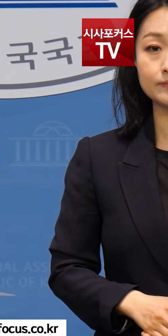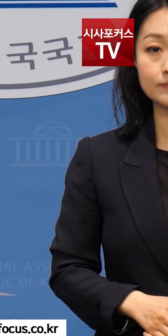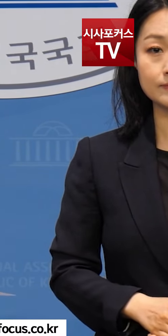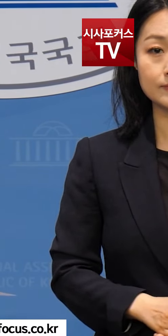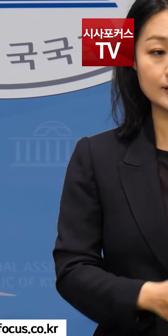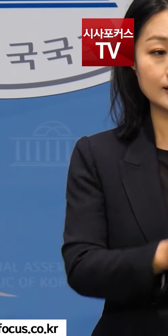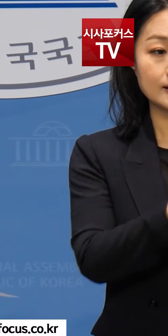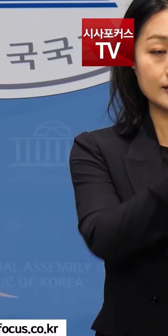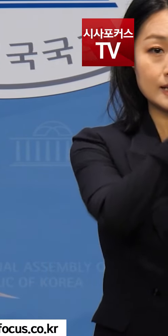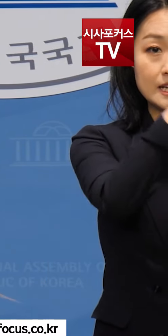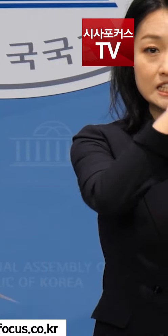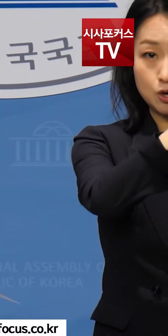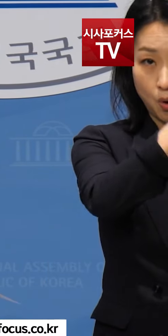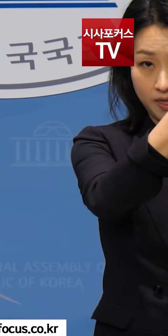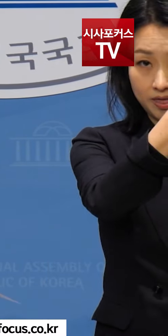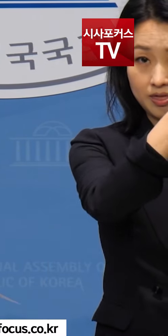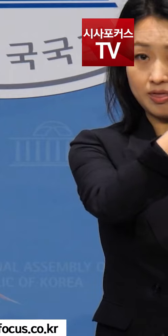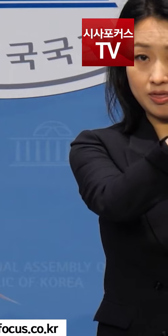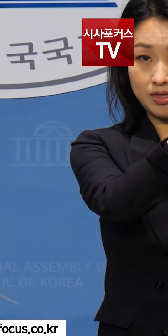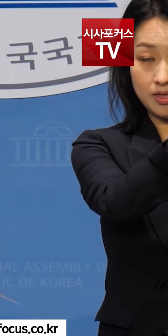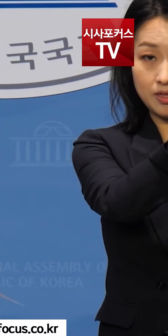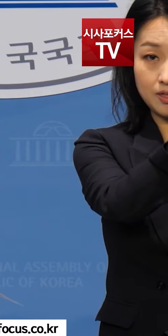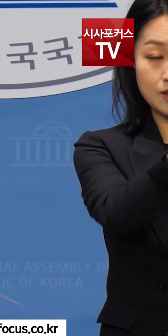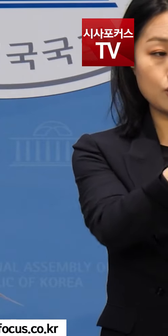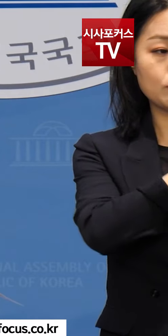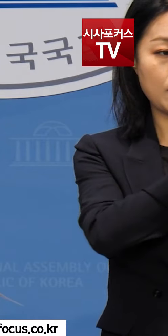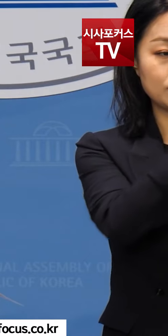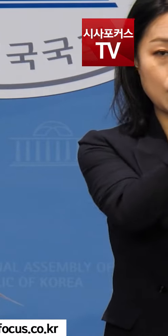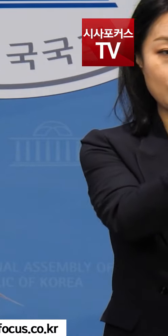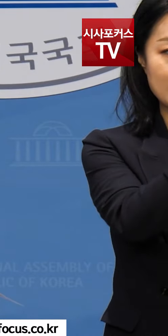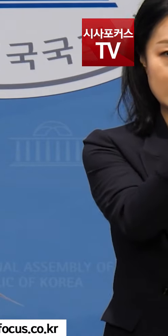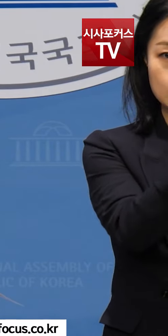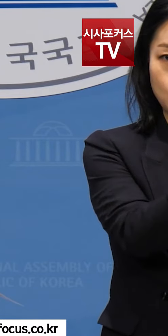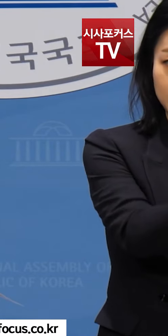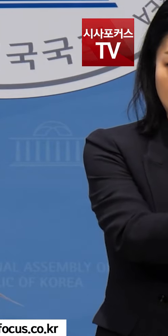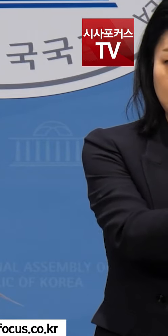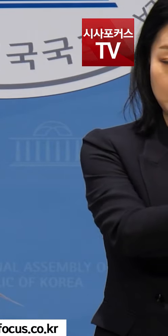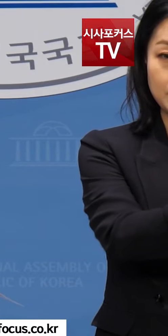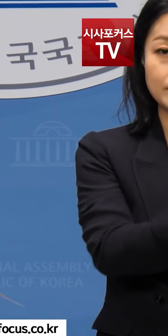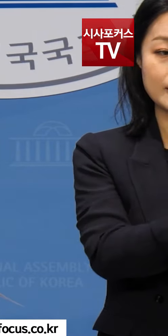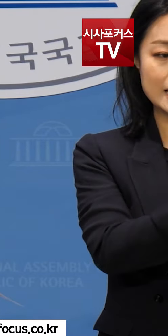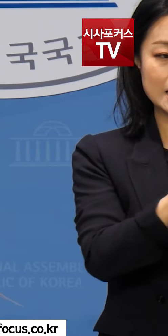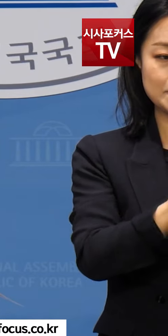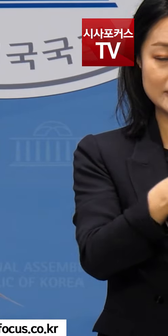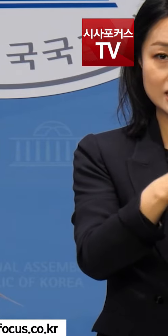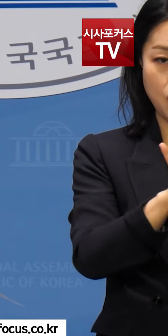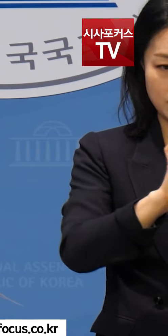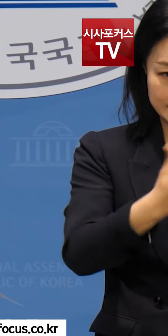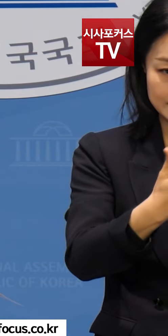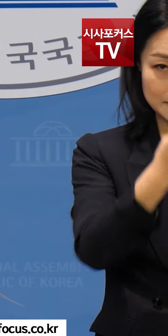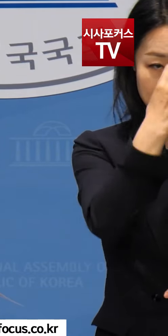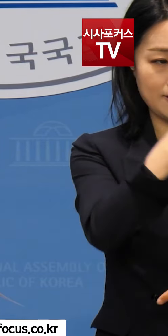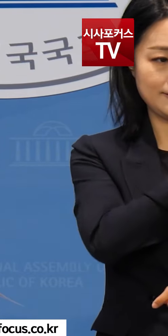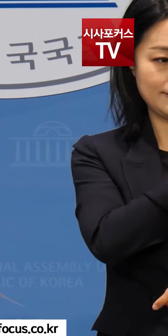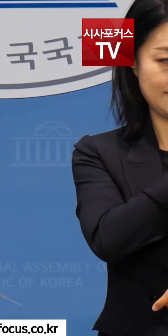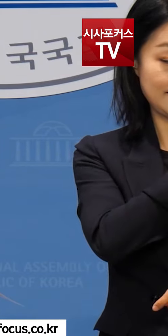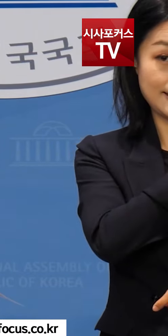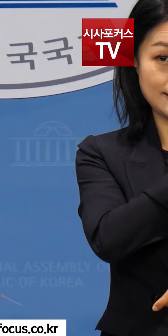이시원 전 공직기강비서관, 이종섭 전 장관, 임성근 전 사단장 등 수사